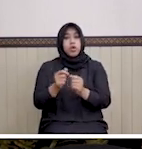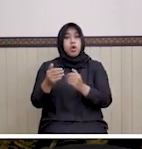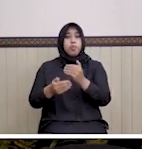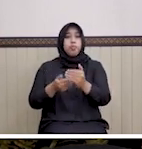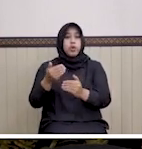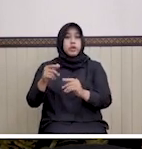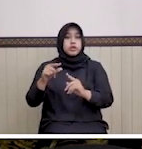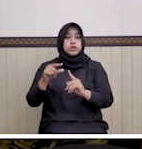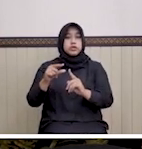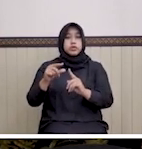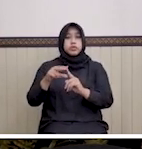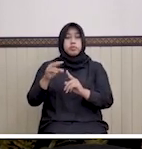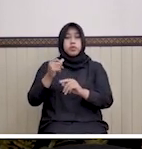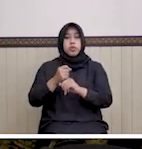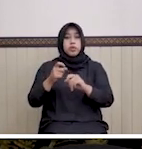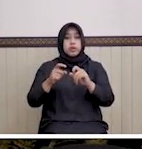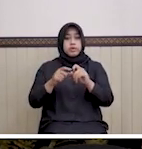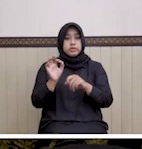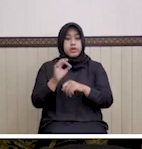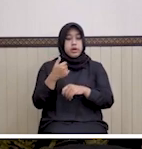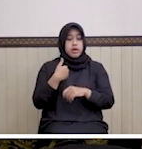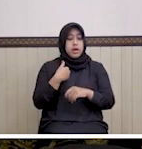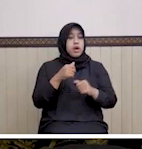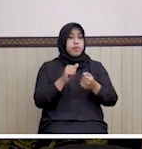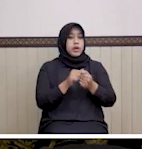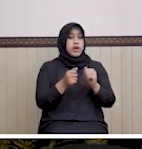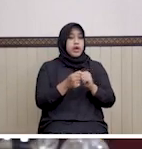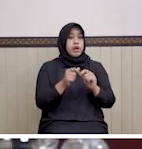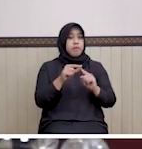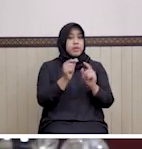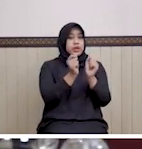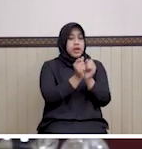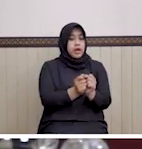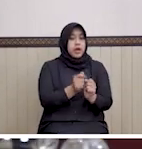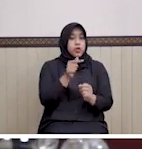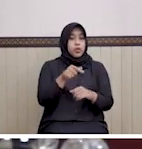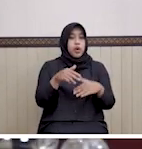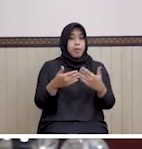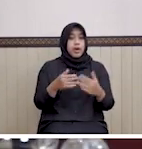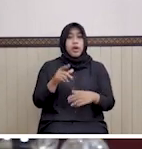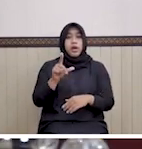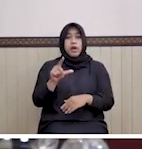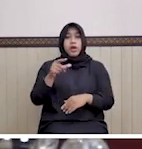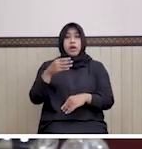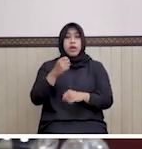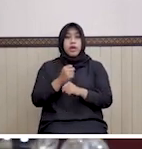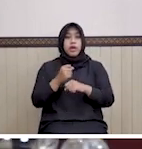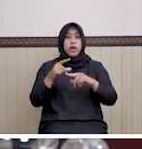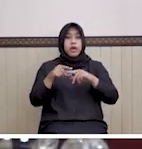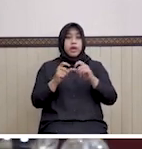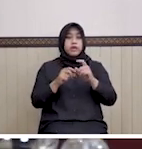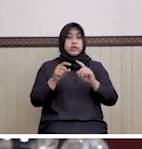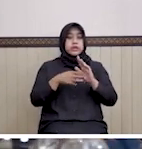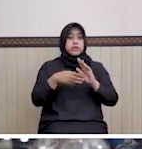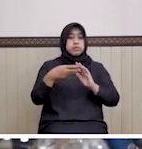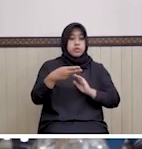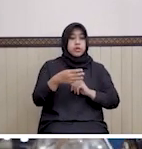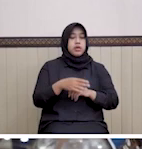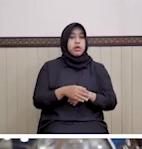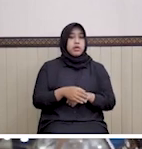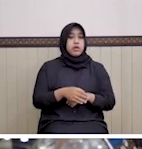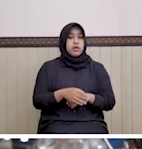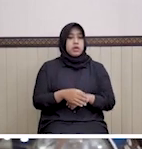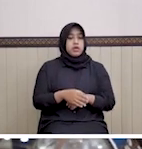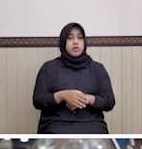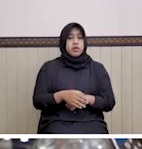karena dalam perkara pidana Ia adalah legalisme ya tidak ada hukumnya yang enggak bisa